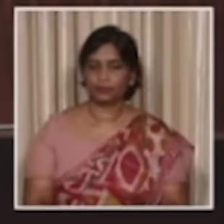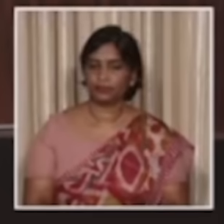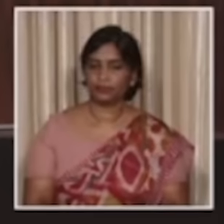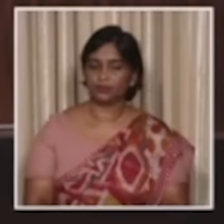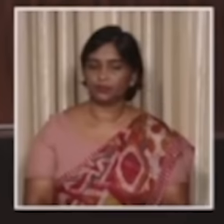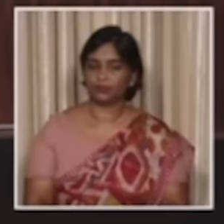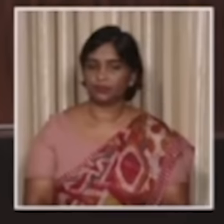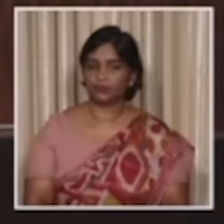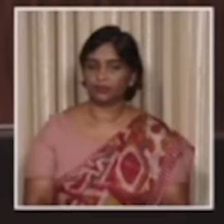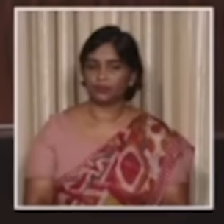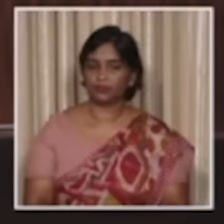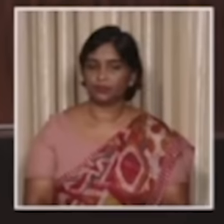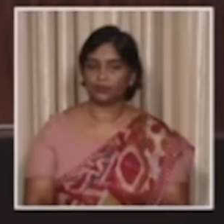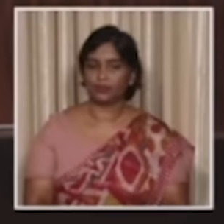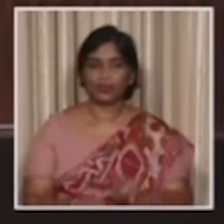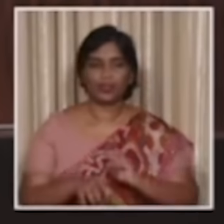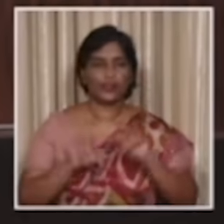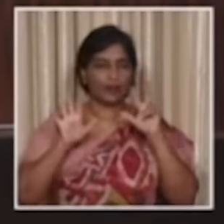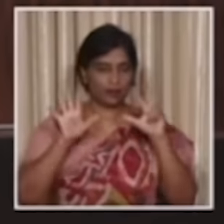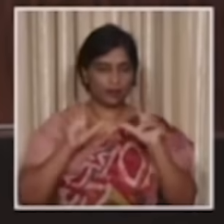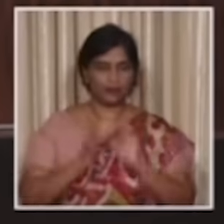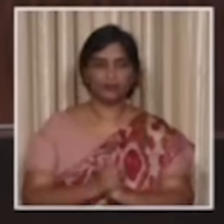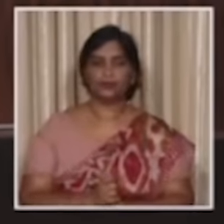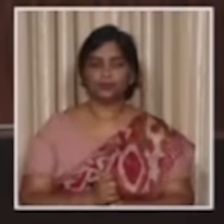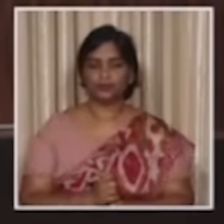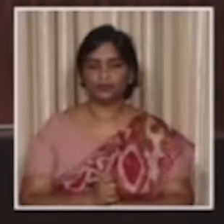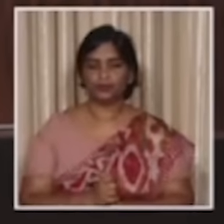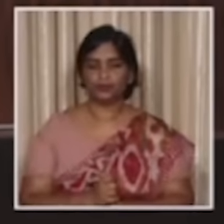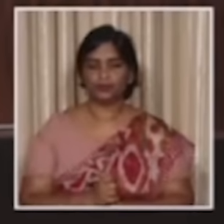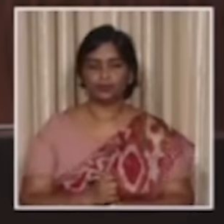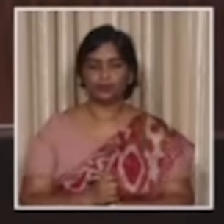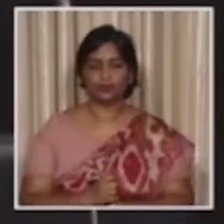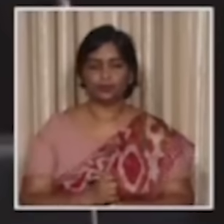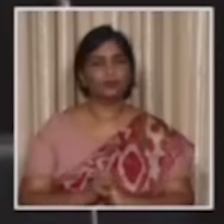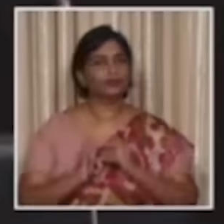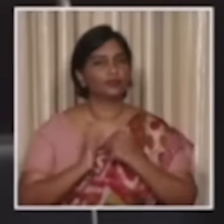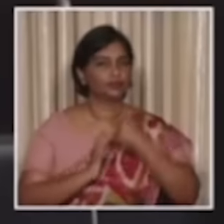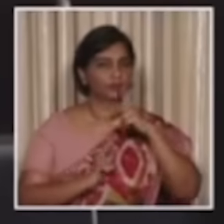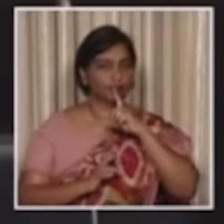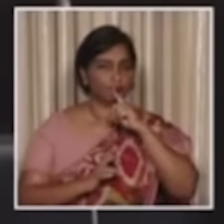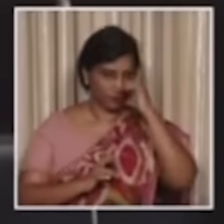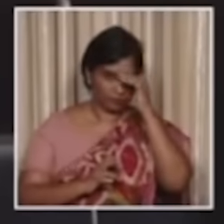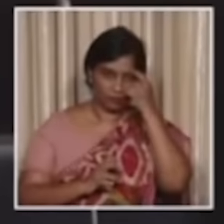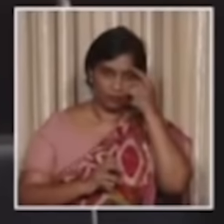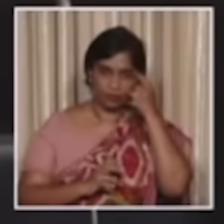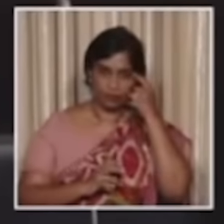මිනිත්තු 8ක කාලයක් තියෙනවා. ගරු නියෝජ්‍ය කතානායකතුමනි,